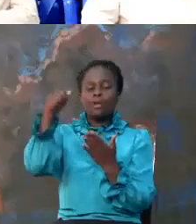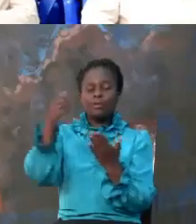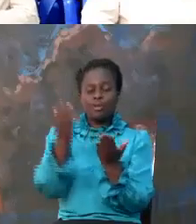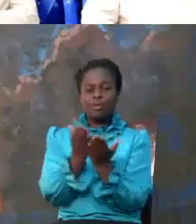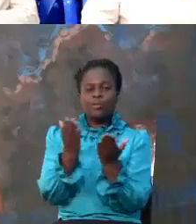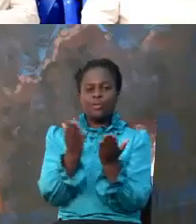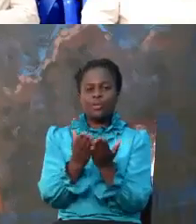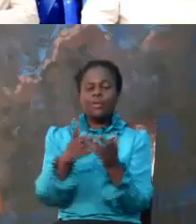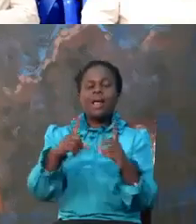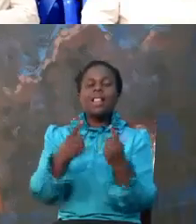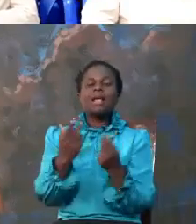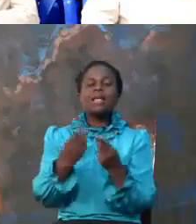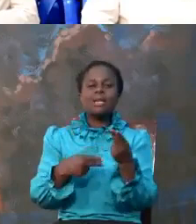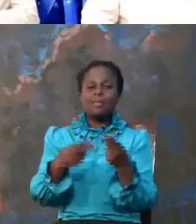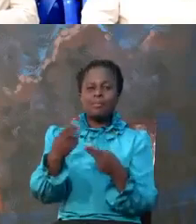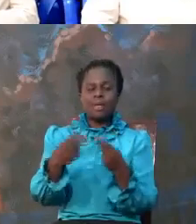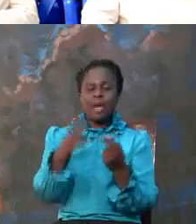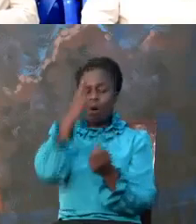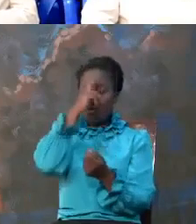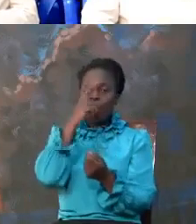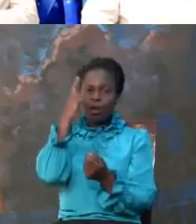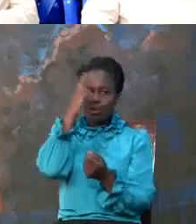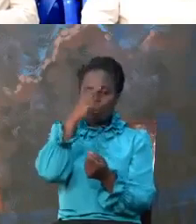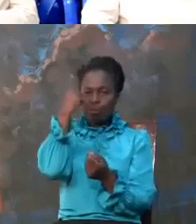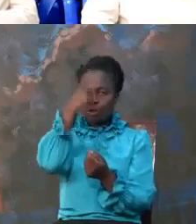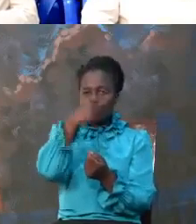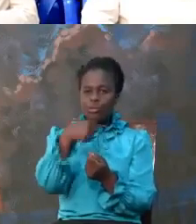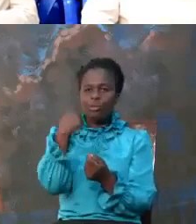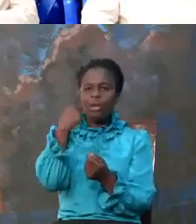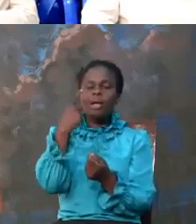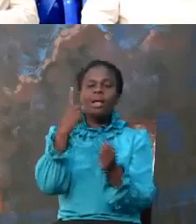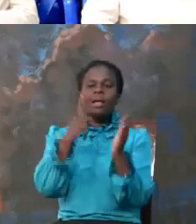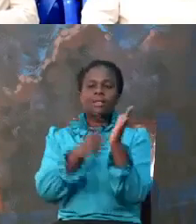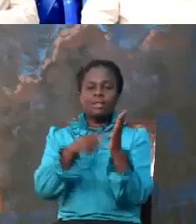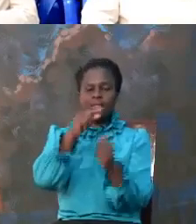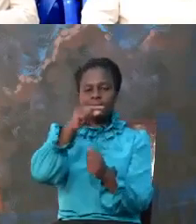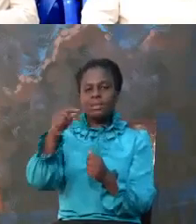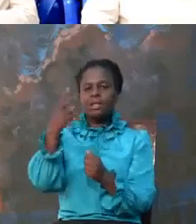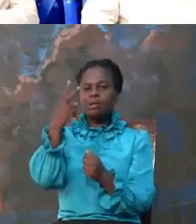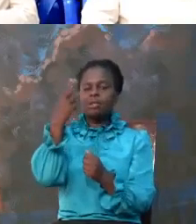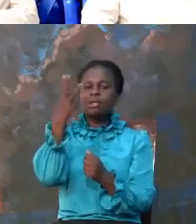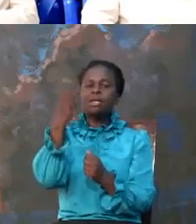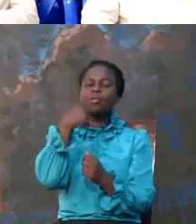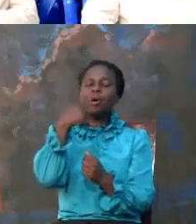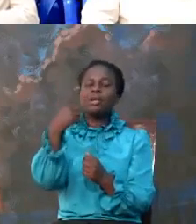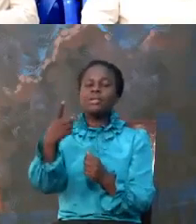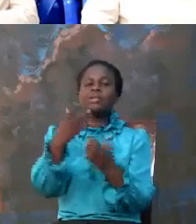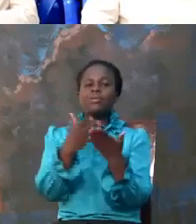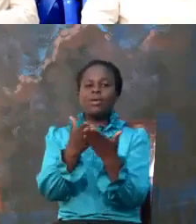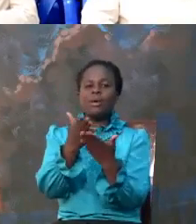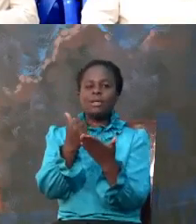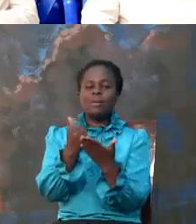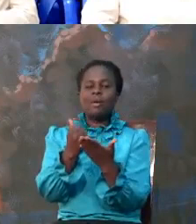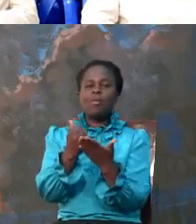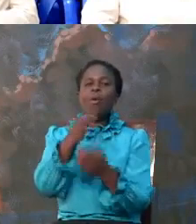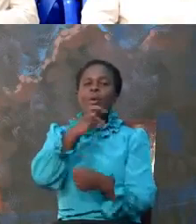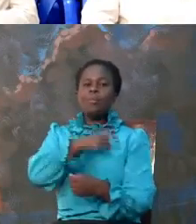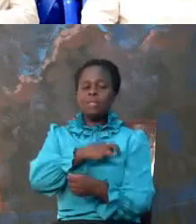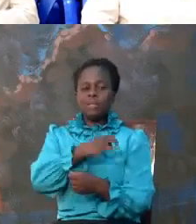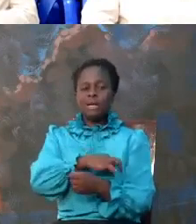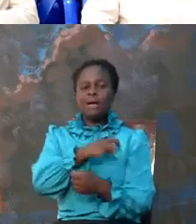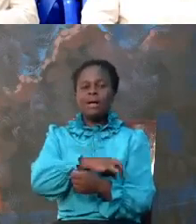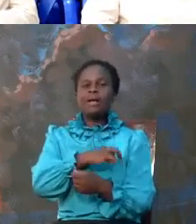tulivyosoma. Lakini pia kitabu cha Warumi sura ya 6 na mstari wa 23 anasema kwa maana mshahara